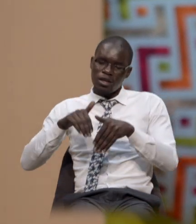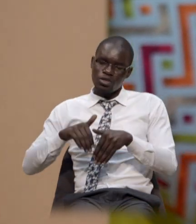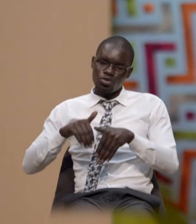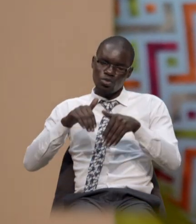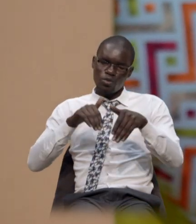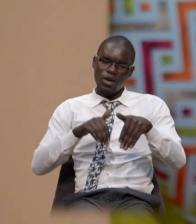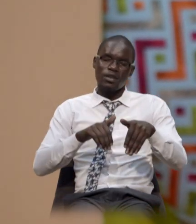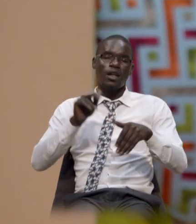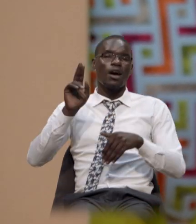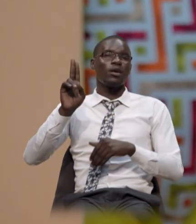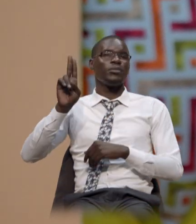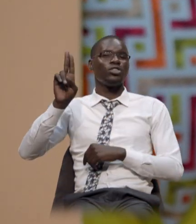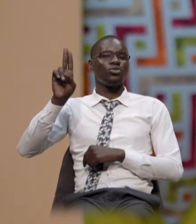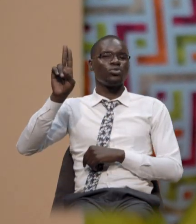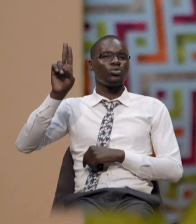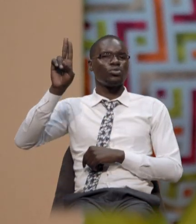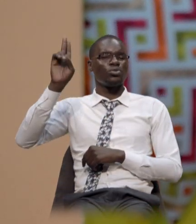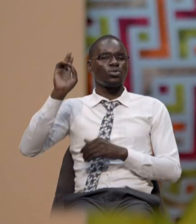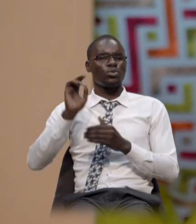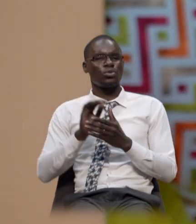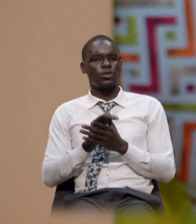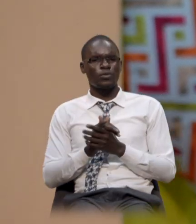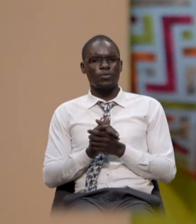mbele, tumwandame